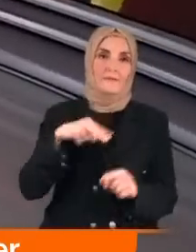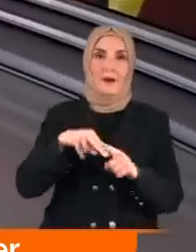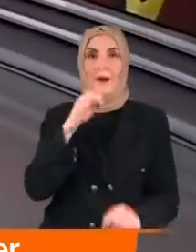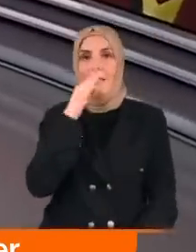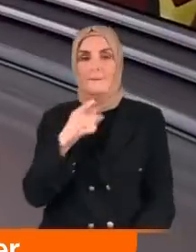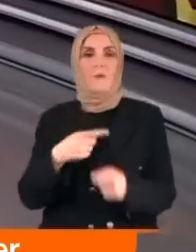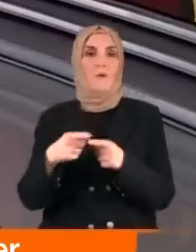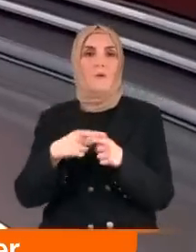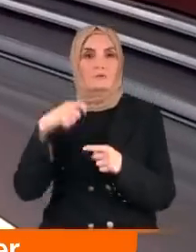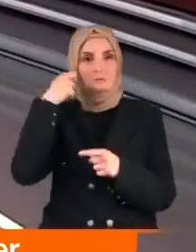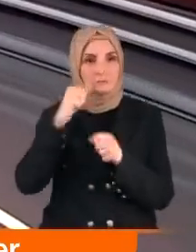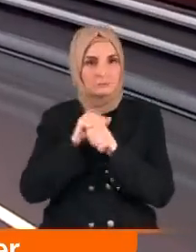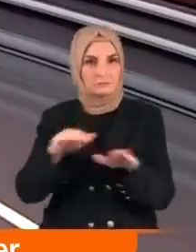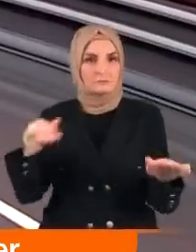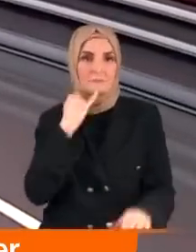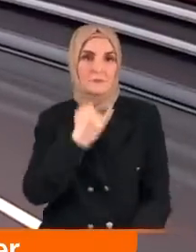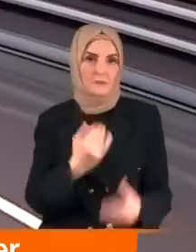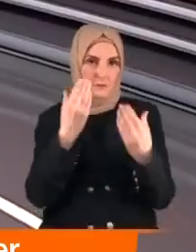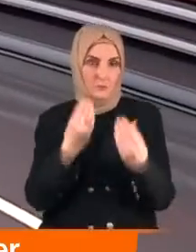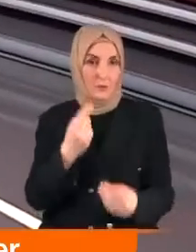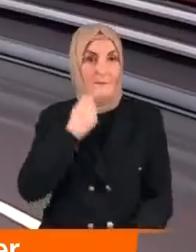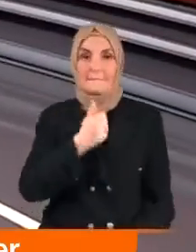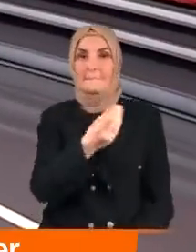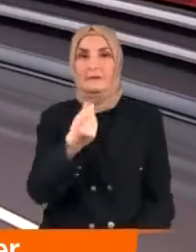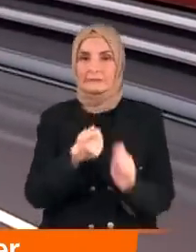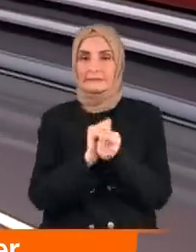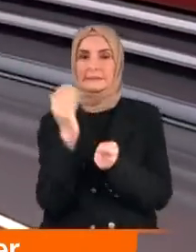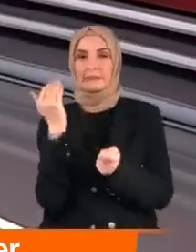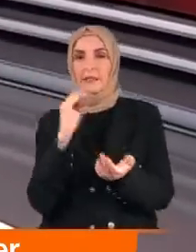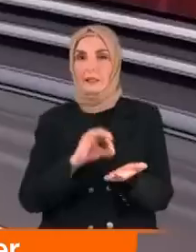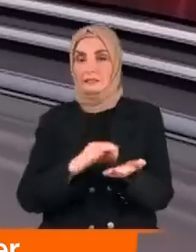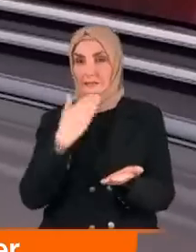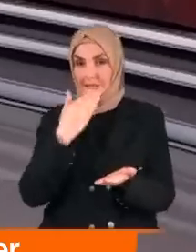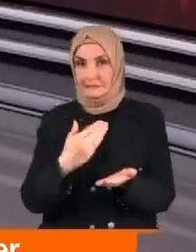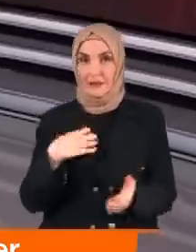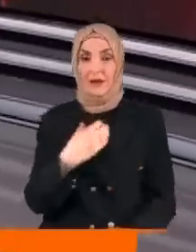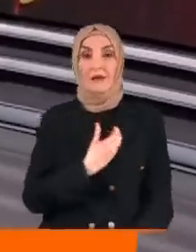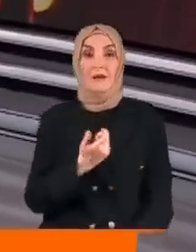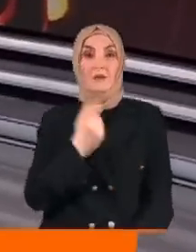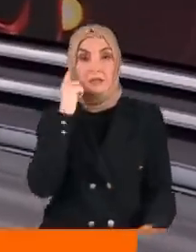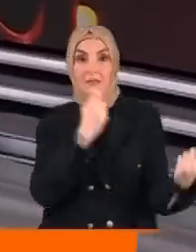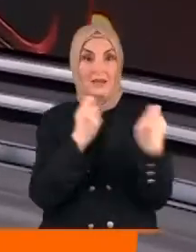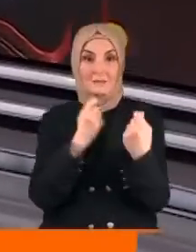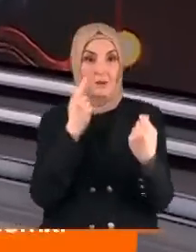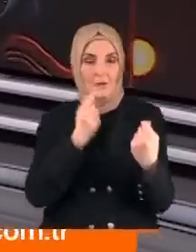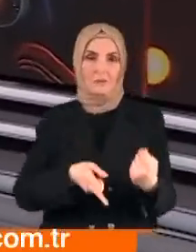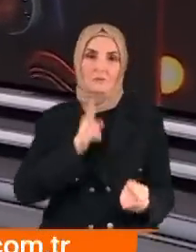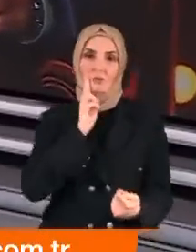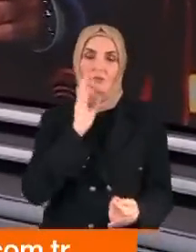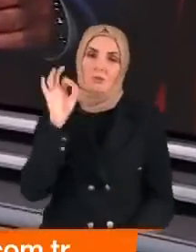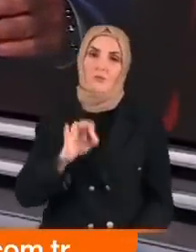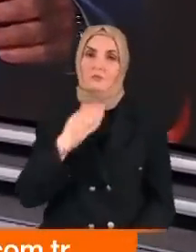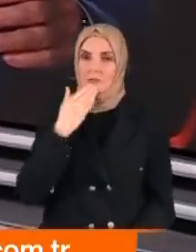kabine değişikliği ile ilgili ipuçları verdi. Anayasa ile ilgili tartışmalara ise çok net bir ifadeyle nokta koydu. ATV